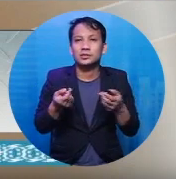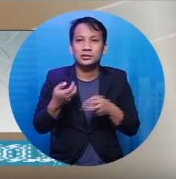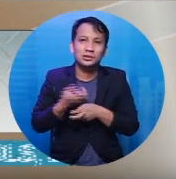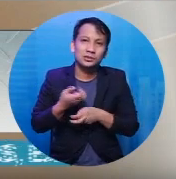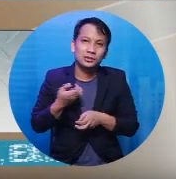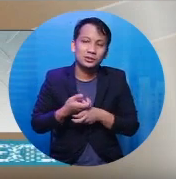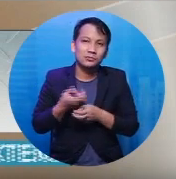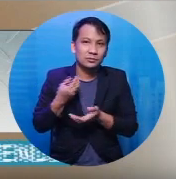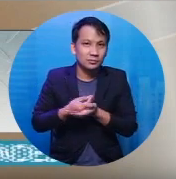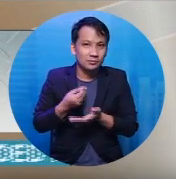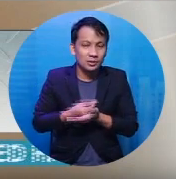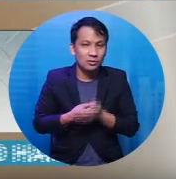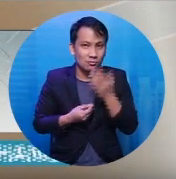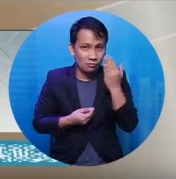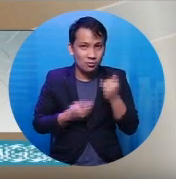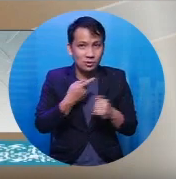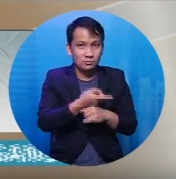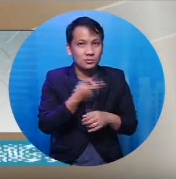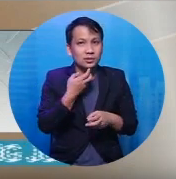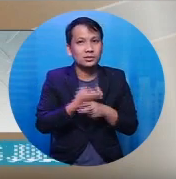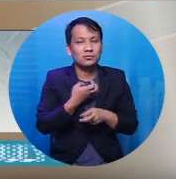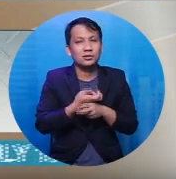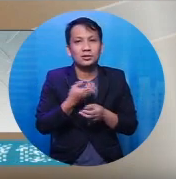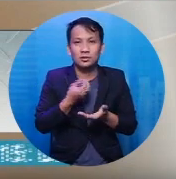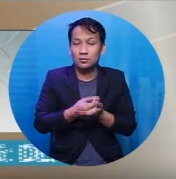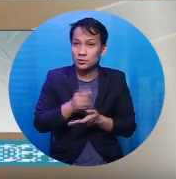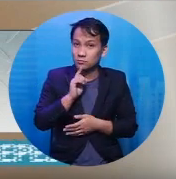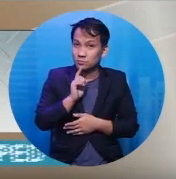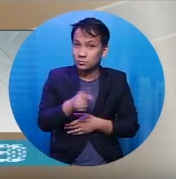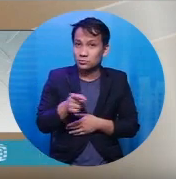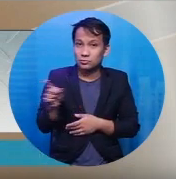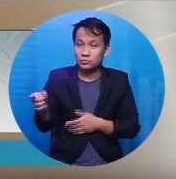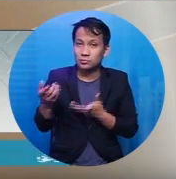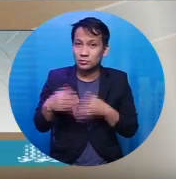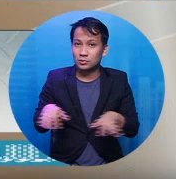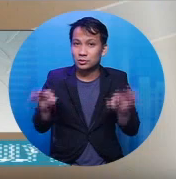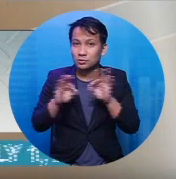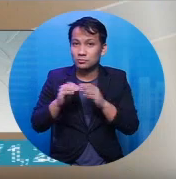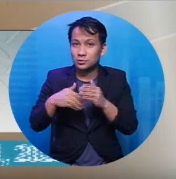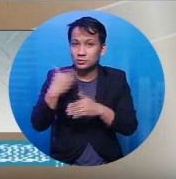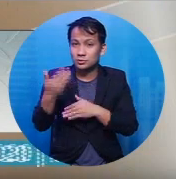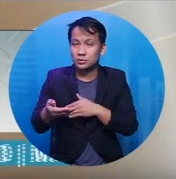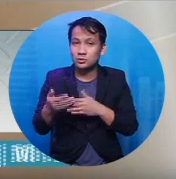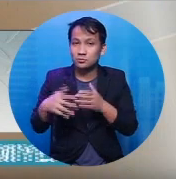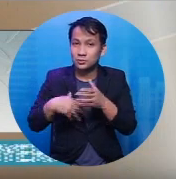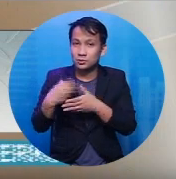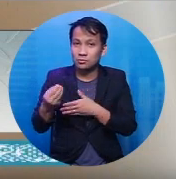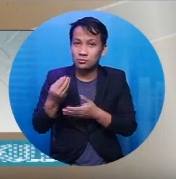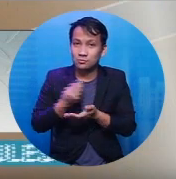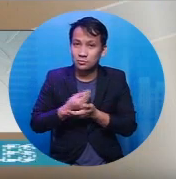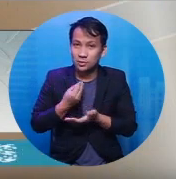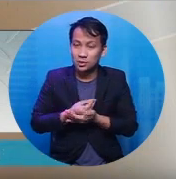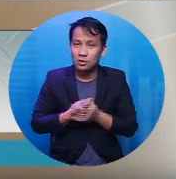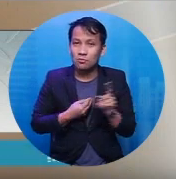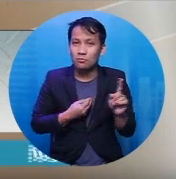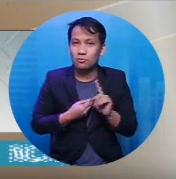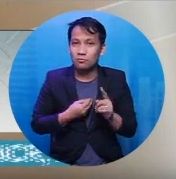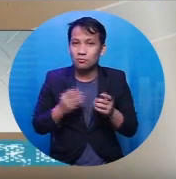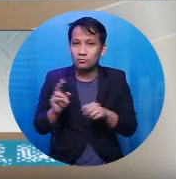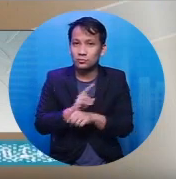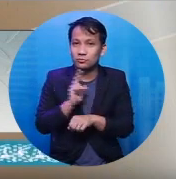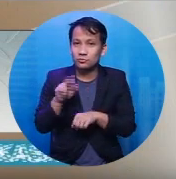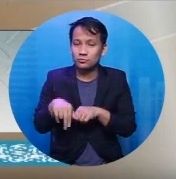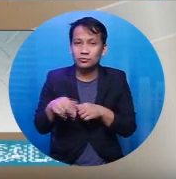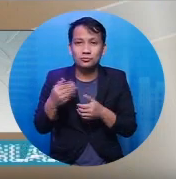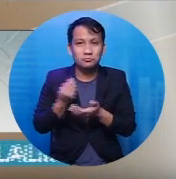niyo po yung pera dyan. Now, kung talagang gusto mo po maglabas ng pera, gusto mong gastusin yung